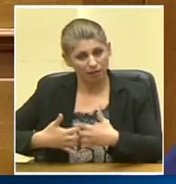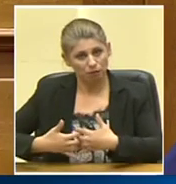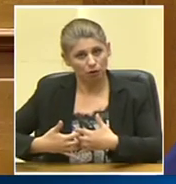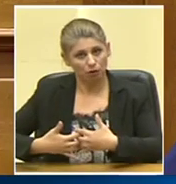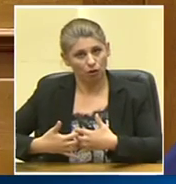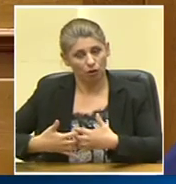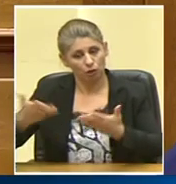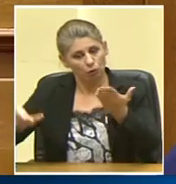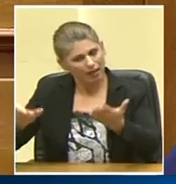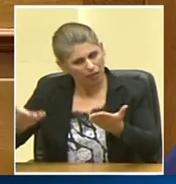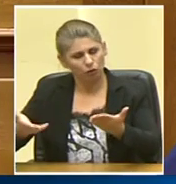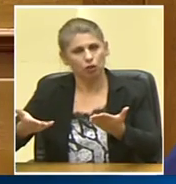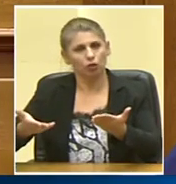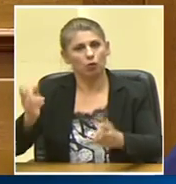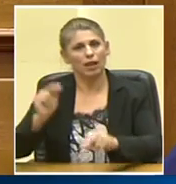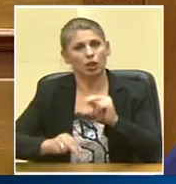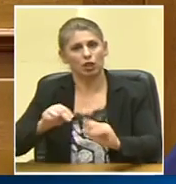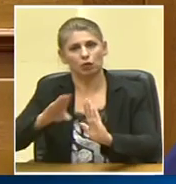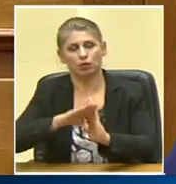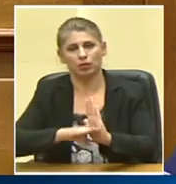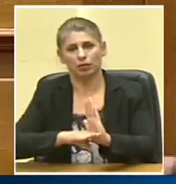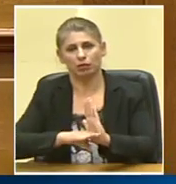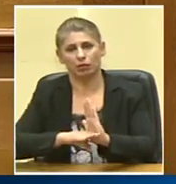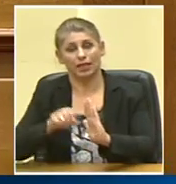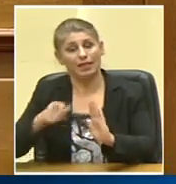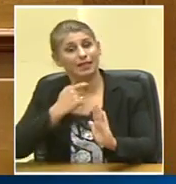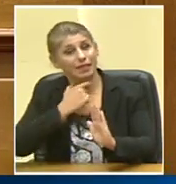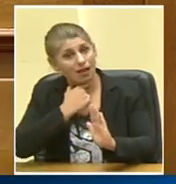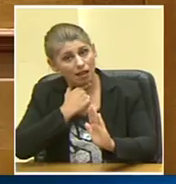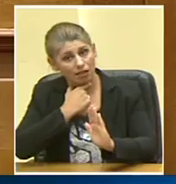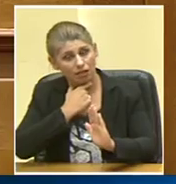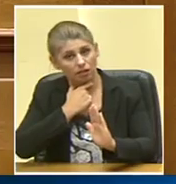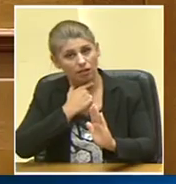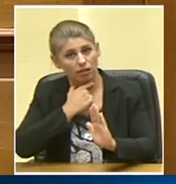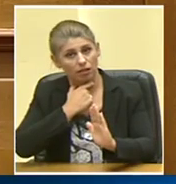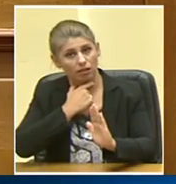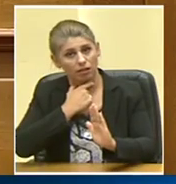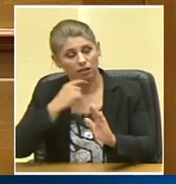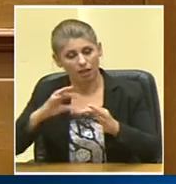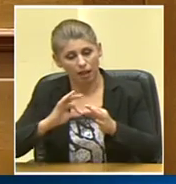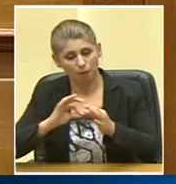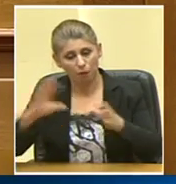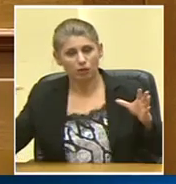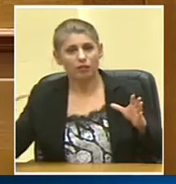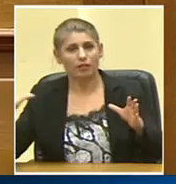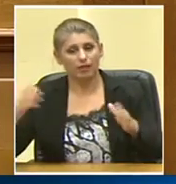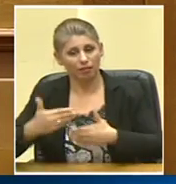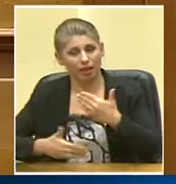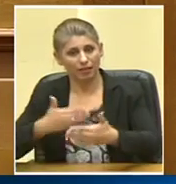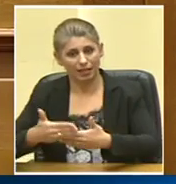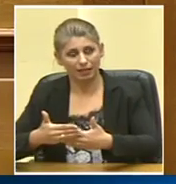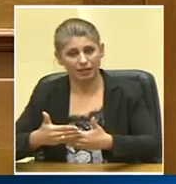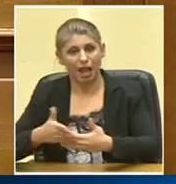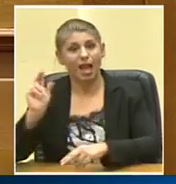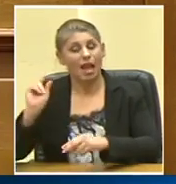του αναλογικού εκλογικού συστήματος, αλλά και στην ανάγκη να αποσυνδεθεί η διαδικασία της εκλογής